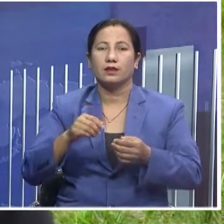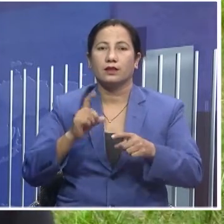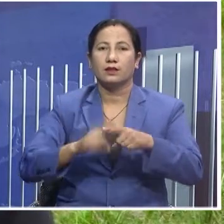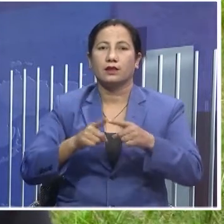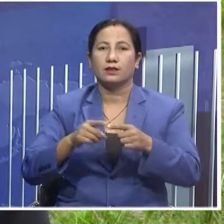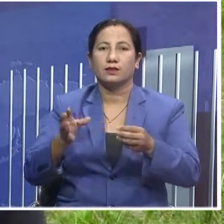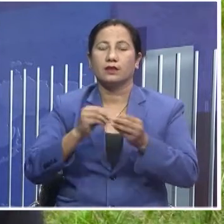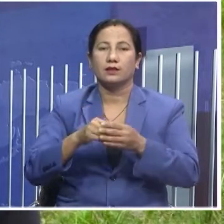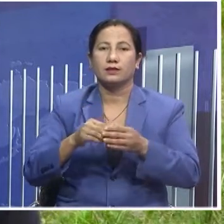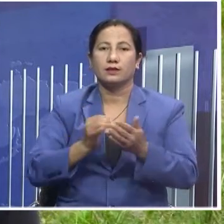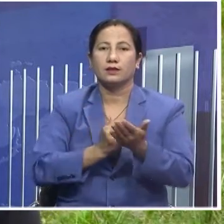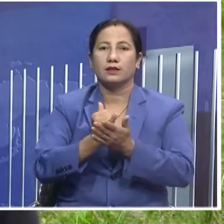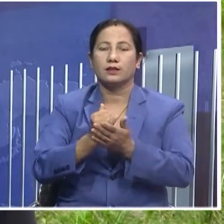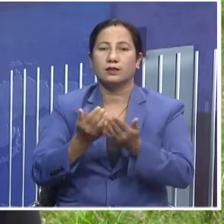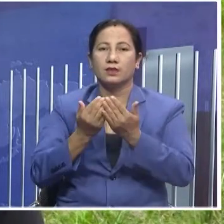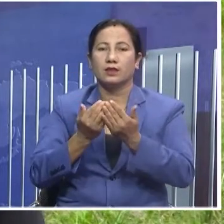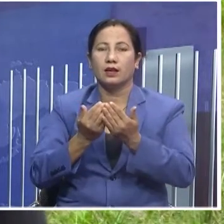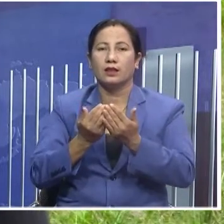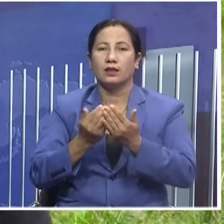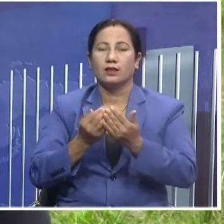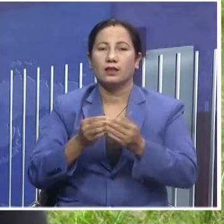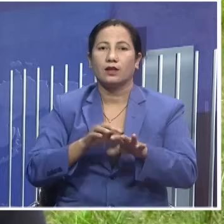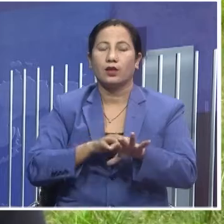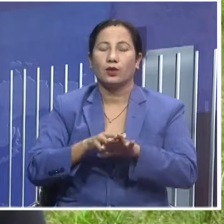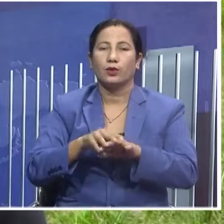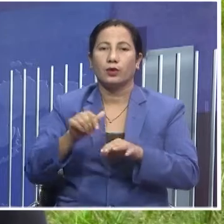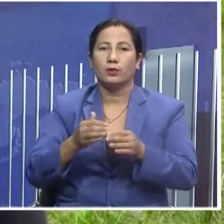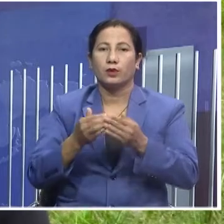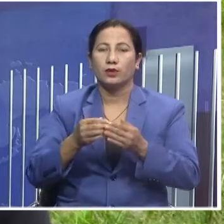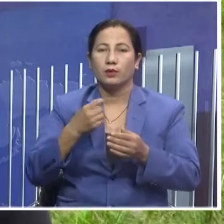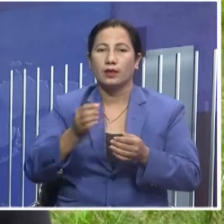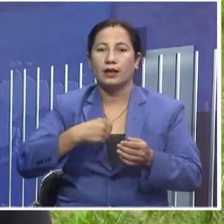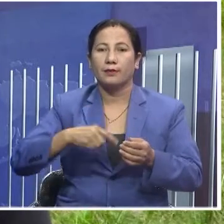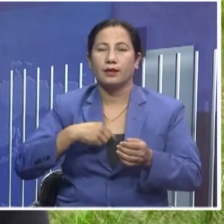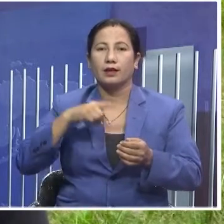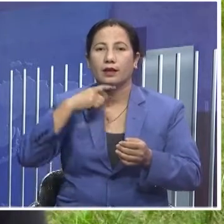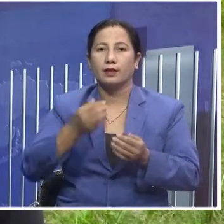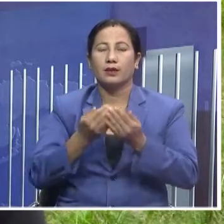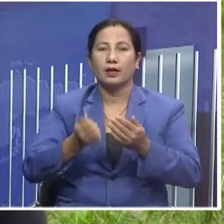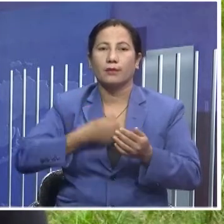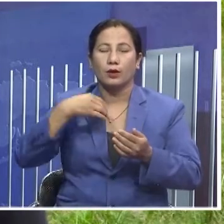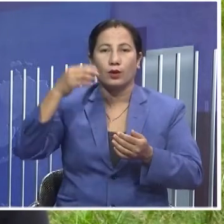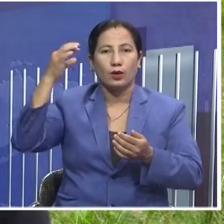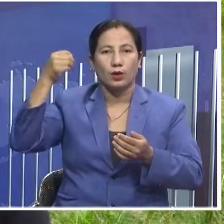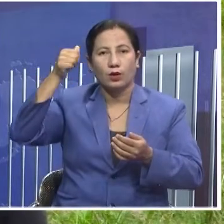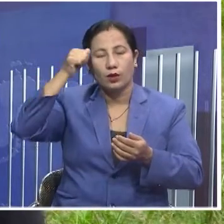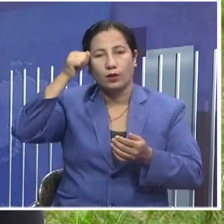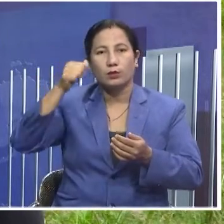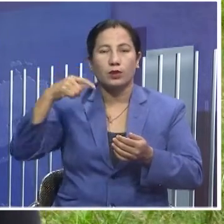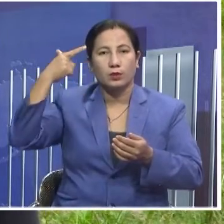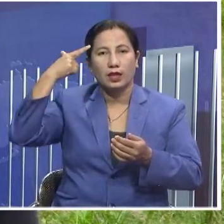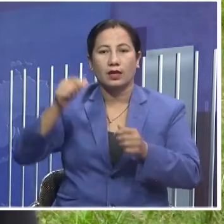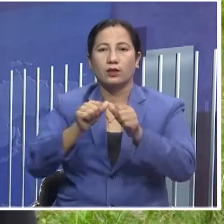कृषि विद्यालय भयो होइन, त्यही भएर यस्तो पढ्यो भने चाहिँ नलेज आफूले नपढेर आफ्नो अनुभव ज्ञान अनुसार पनि लेख्न सकिन्छ